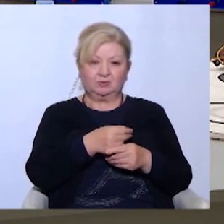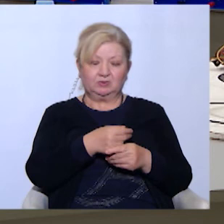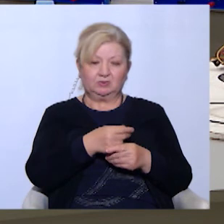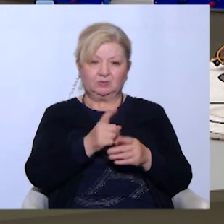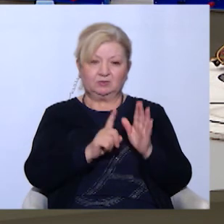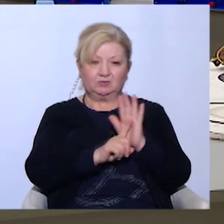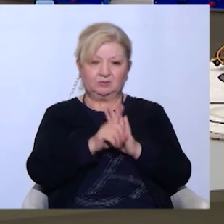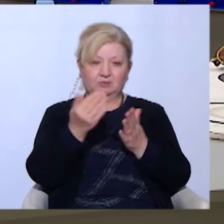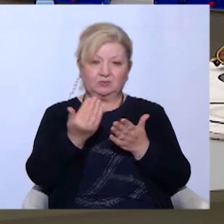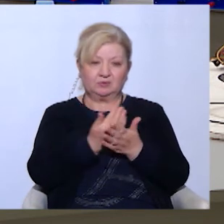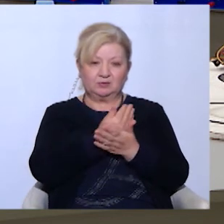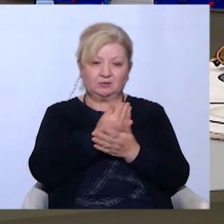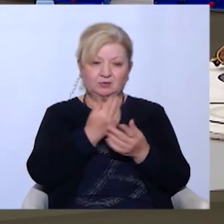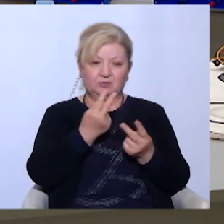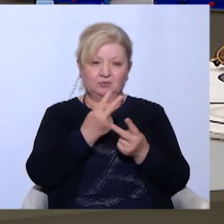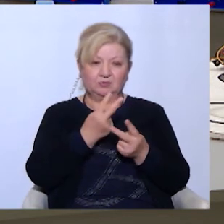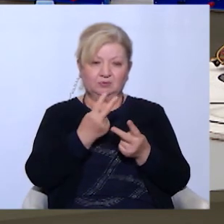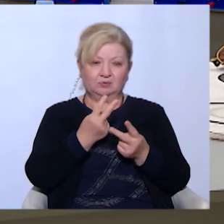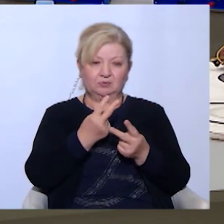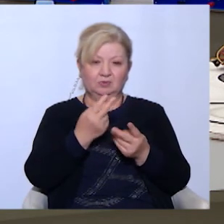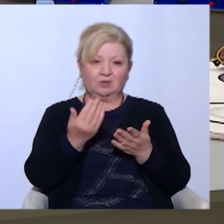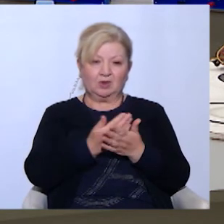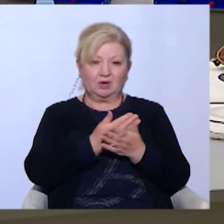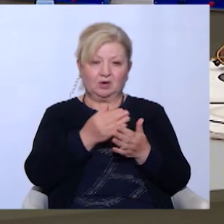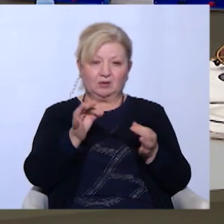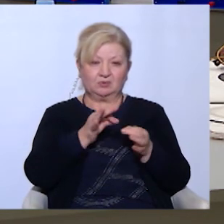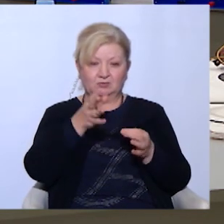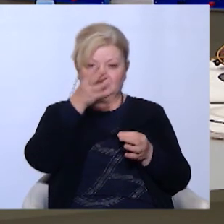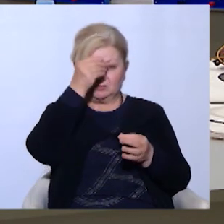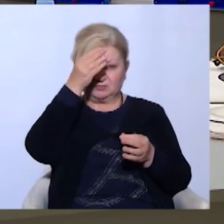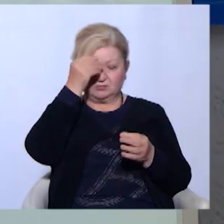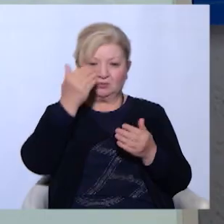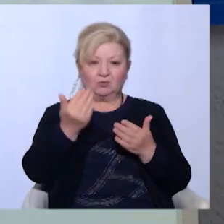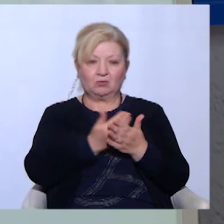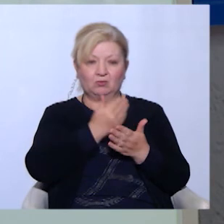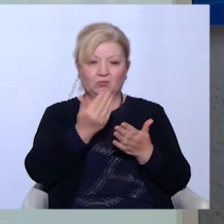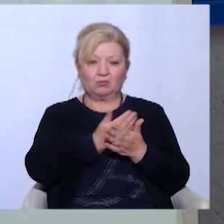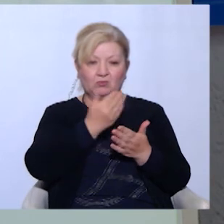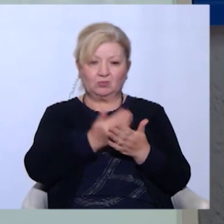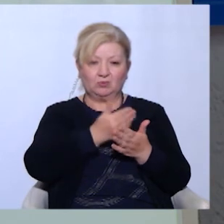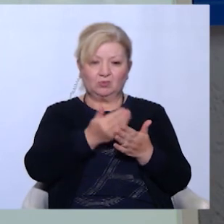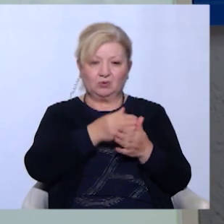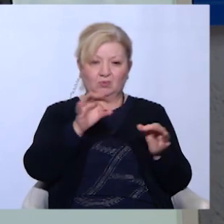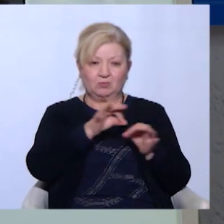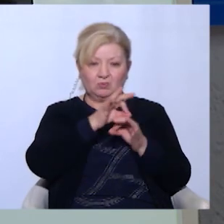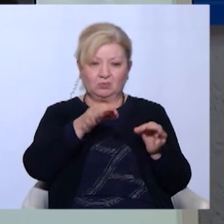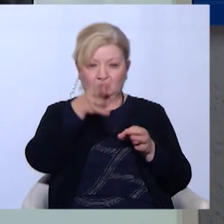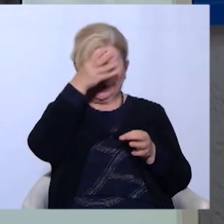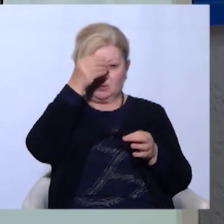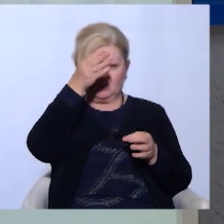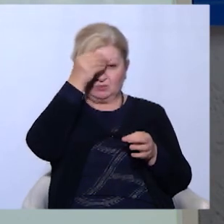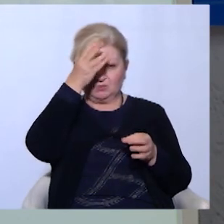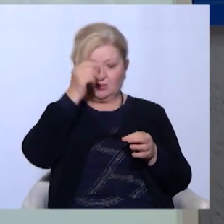მოიქცებიან. ო, პირველად თავიდან უნდა, რა ქვია, ახალი მელოდიის დასწავლა, ყოველი მელოდიას იმახსოვრებს და თუ